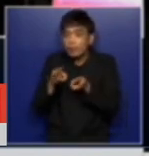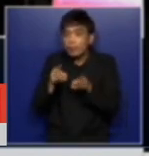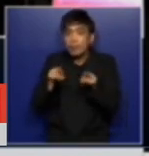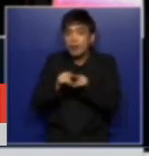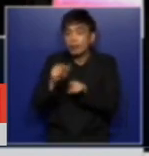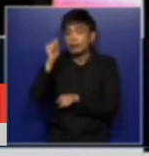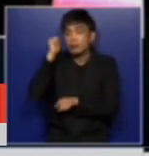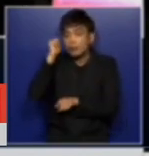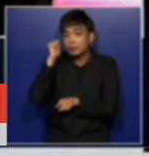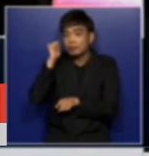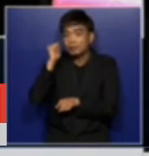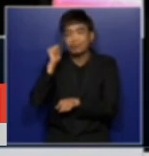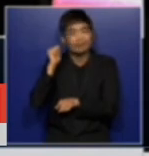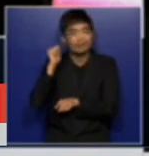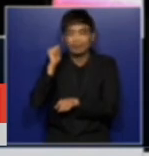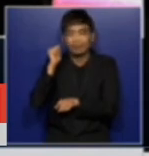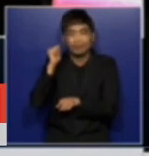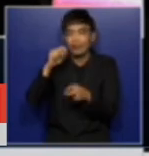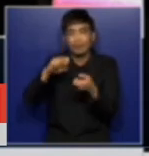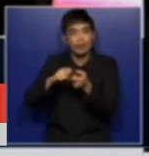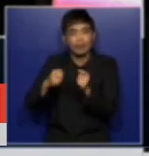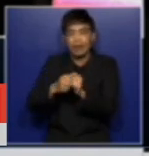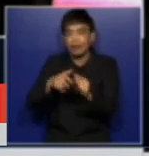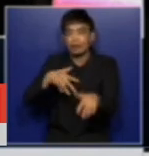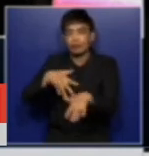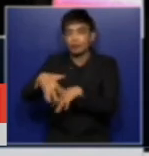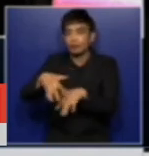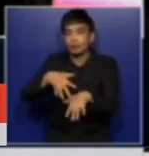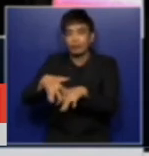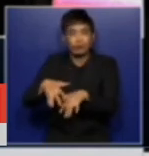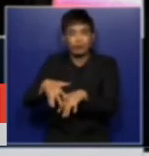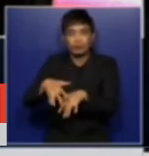ๆพี่น้องเกษตรกรก็คงจะ